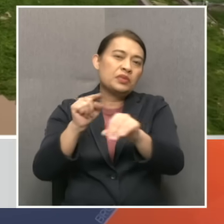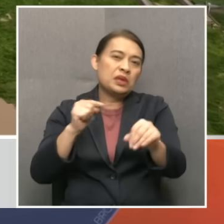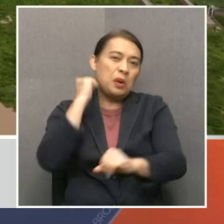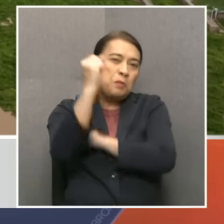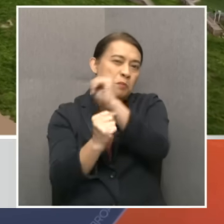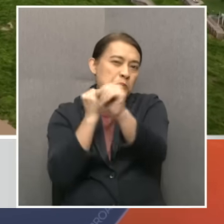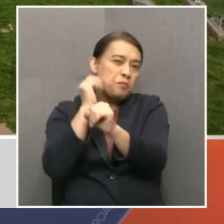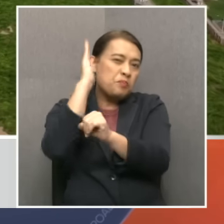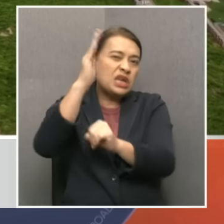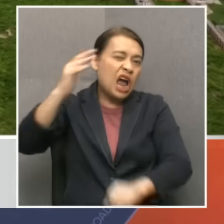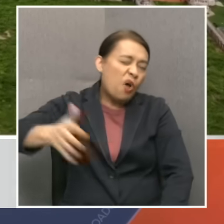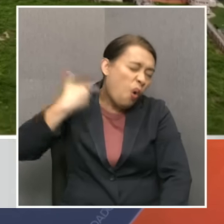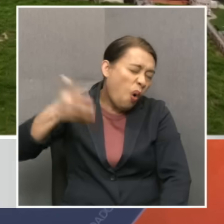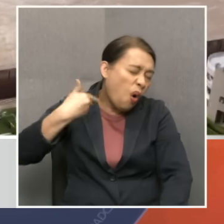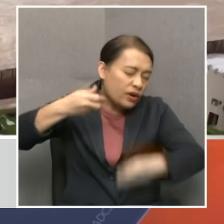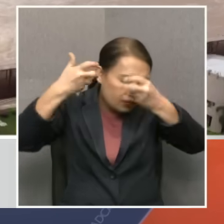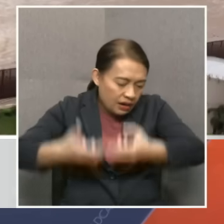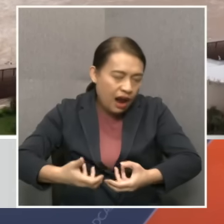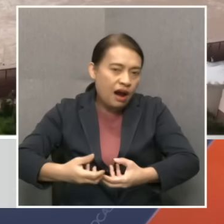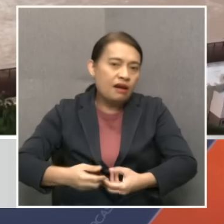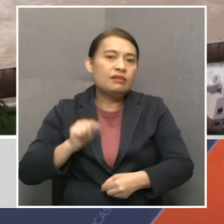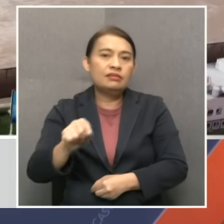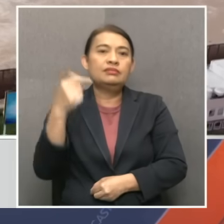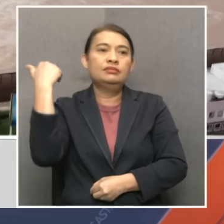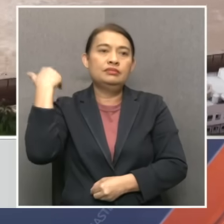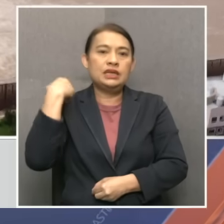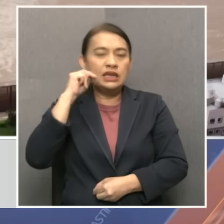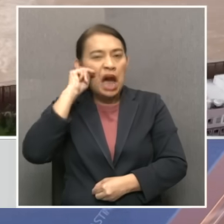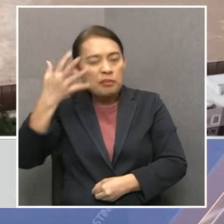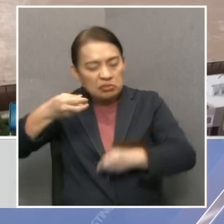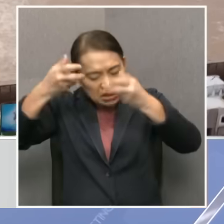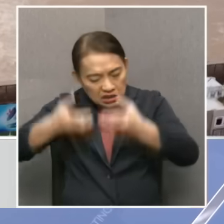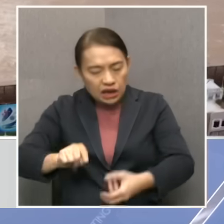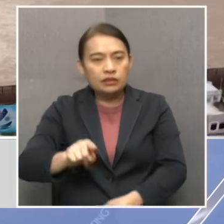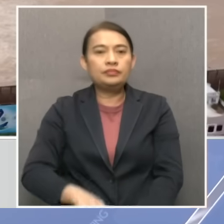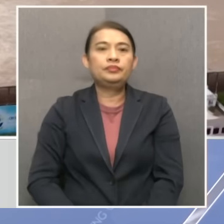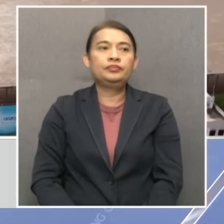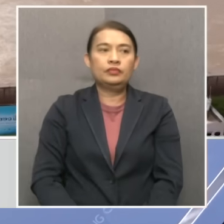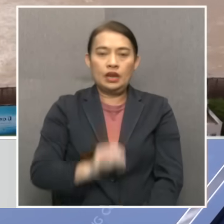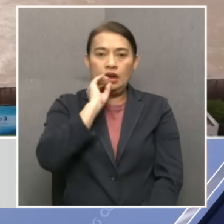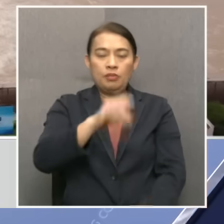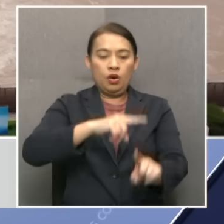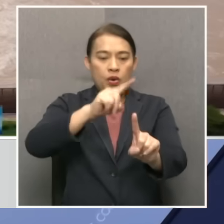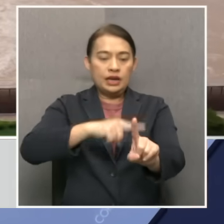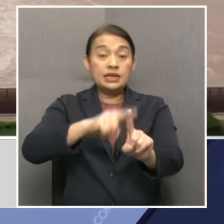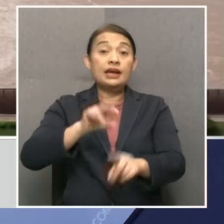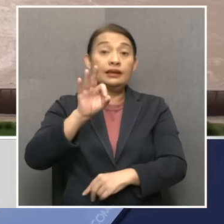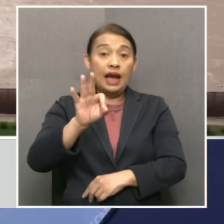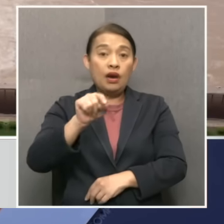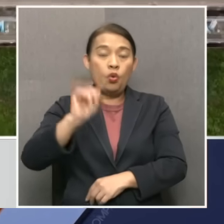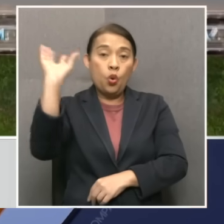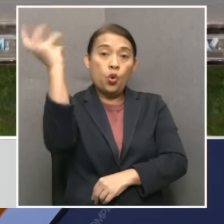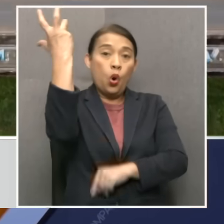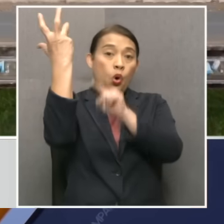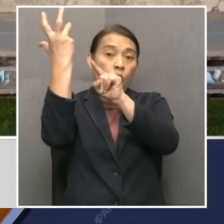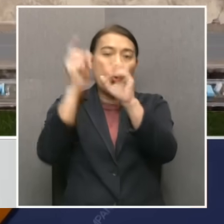แล้งอย่างหนักนะครับผม แล้วพูดถึงข้อมูลที่บอกว่าเดือนกันยายนที่ผ่านมาเนี่ยค่ะอุณหภูมิโลกพุ่งสูงสุ